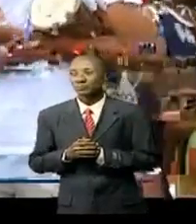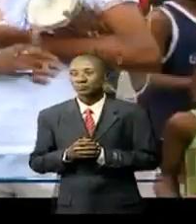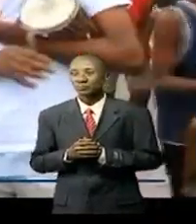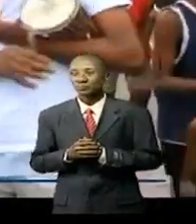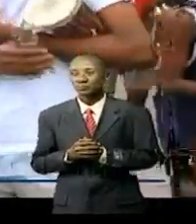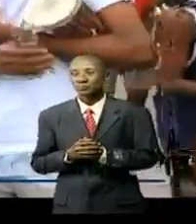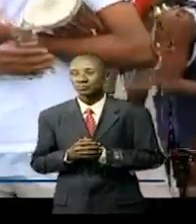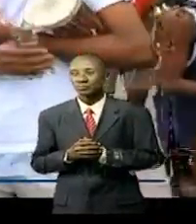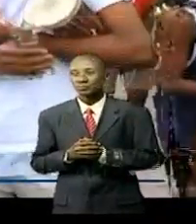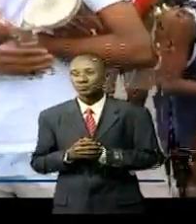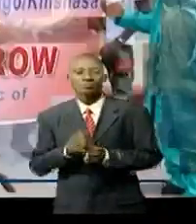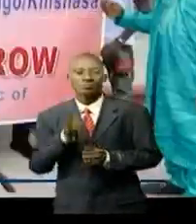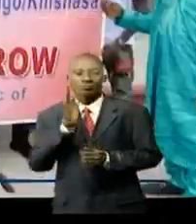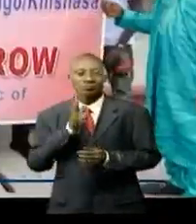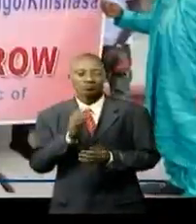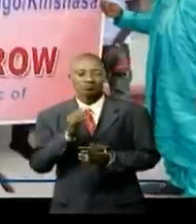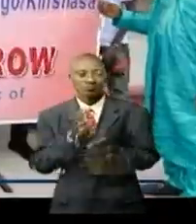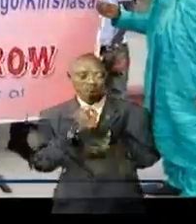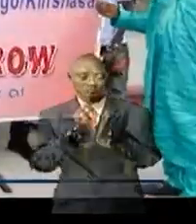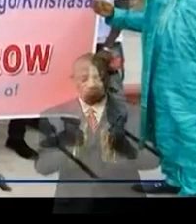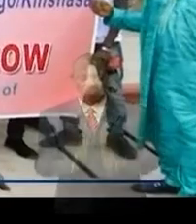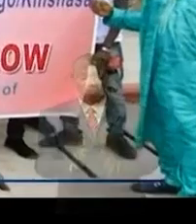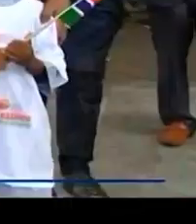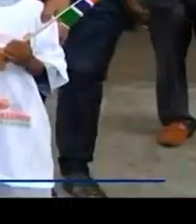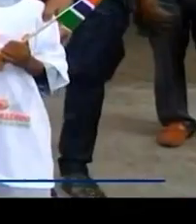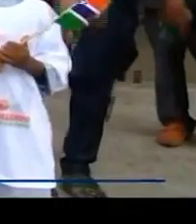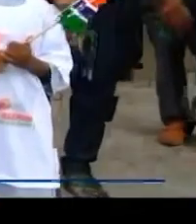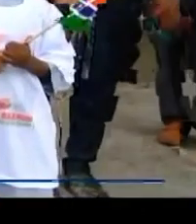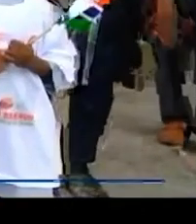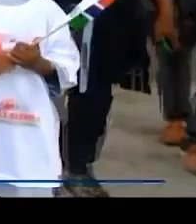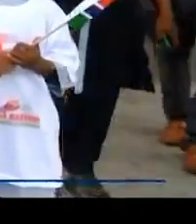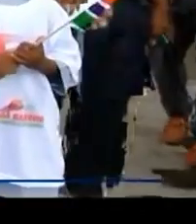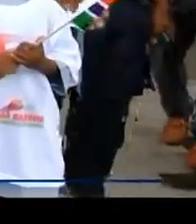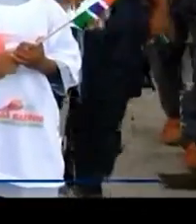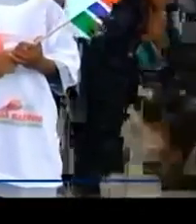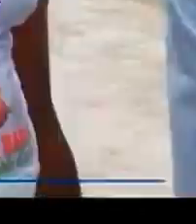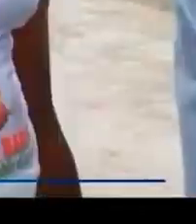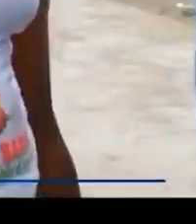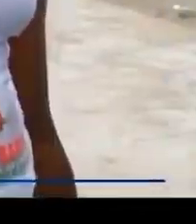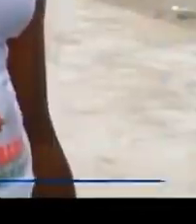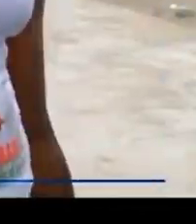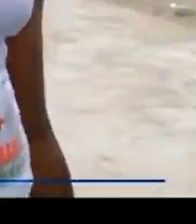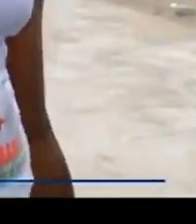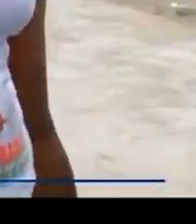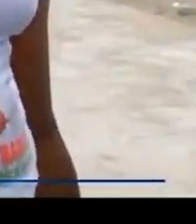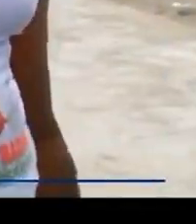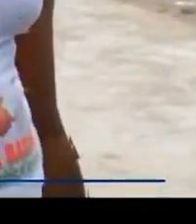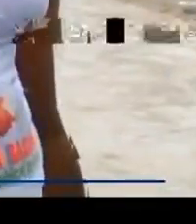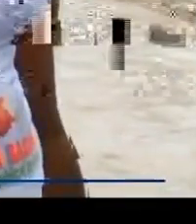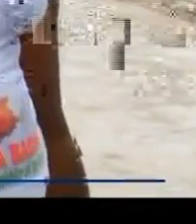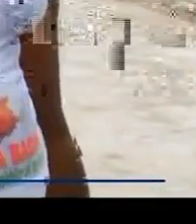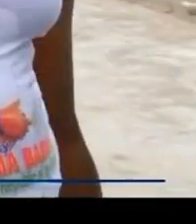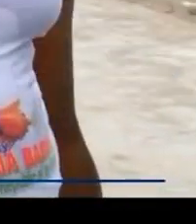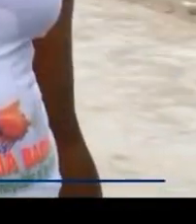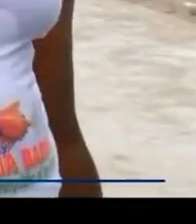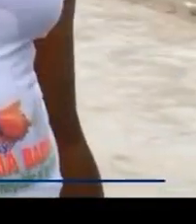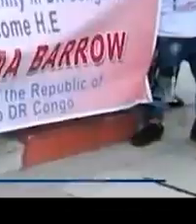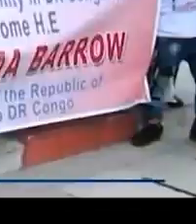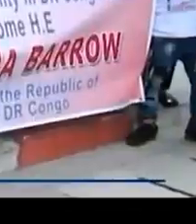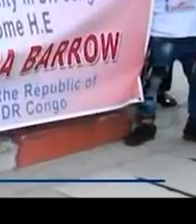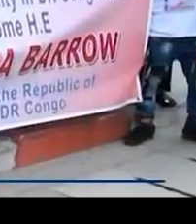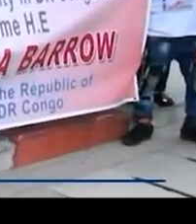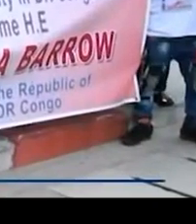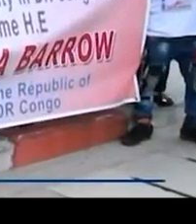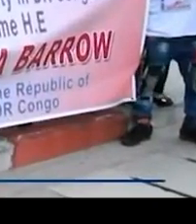Diplomatie agissant en République démocratique du Congo, quelques jours seulement après la tenue à Kinshasa du 10e sommet des chefs d'État et des gouvernements des